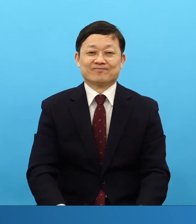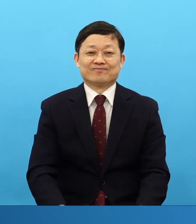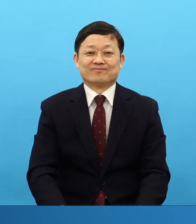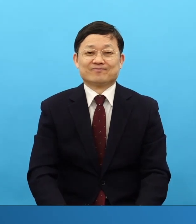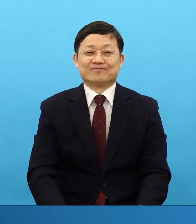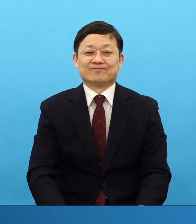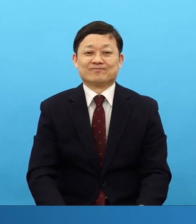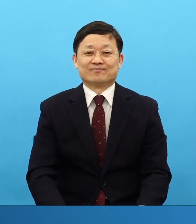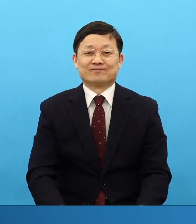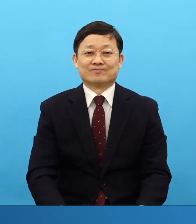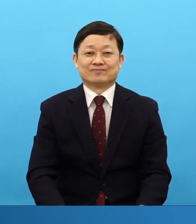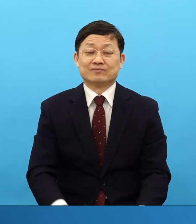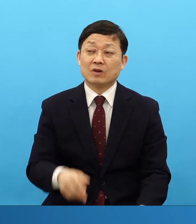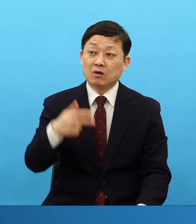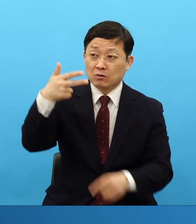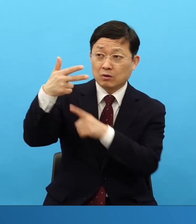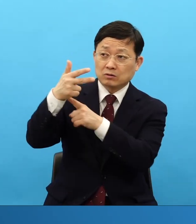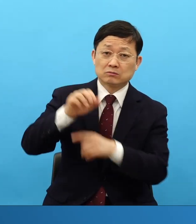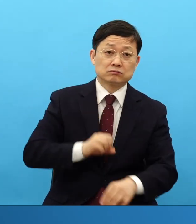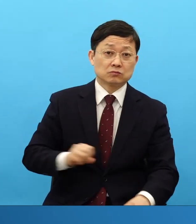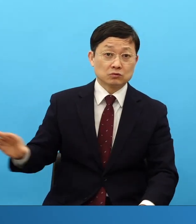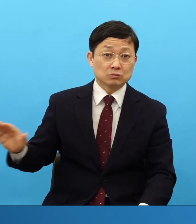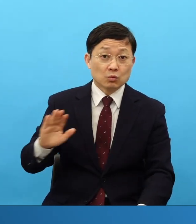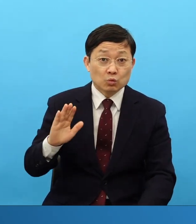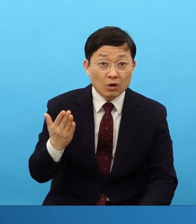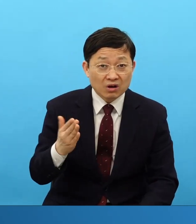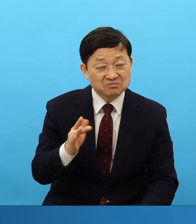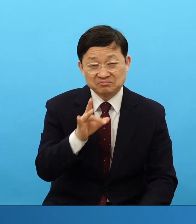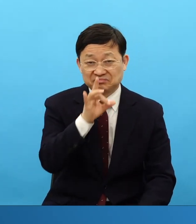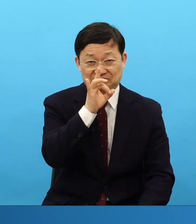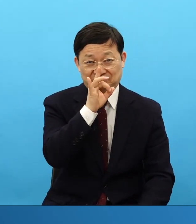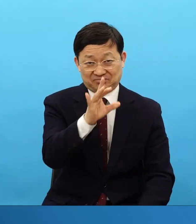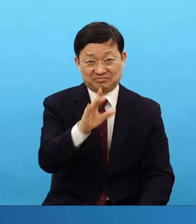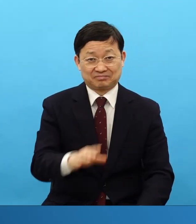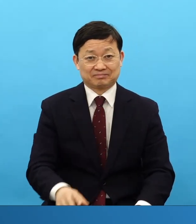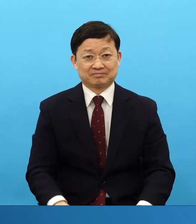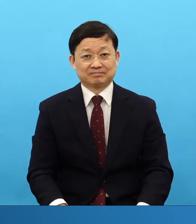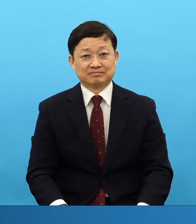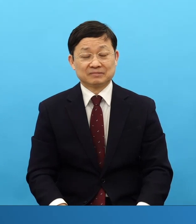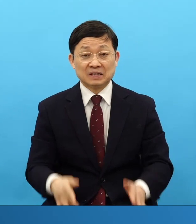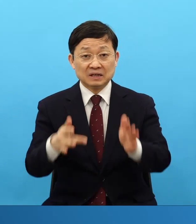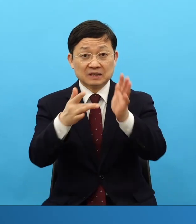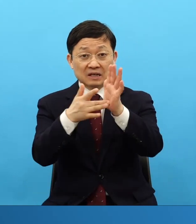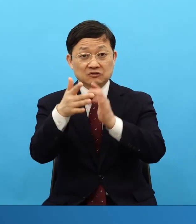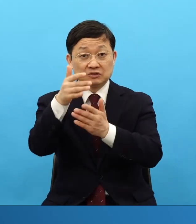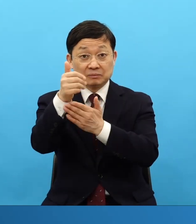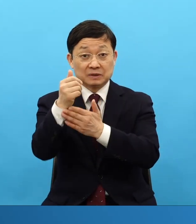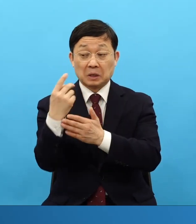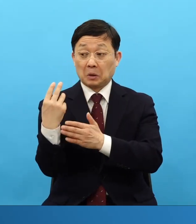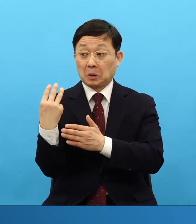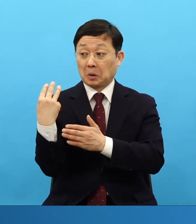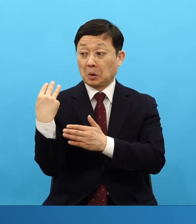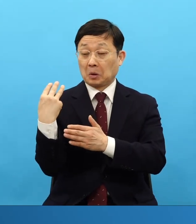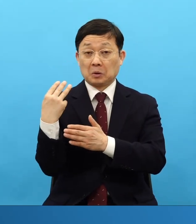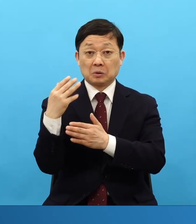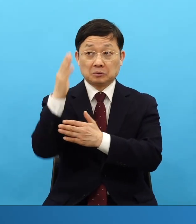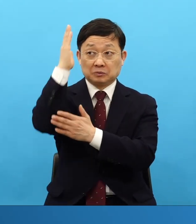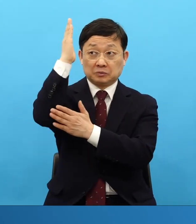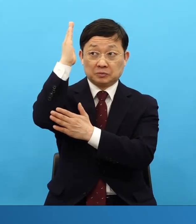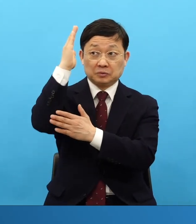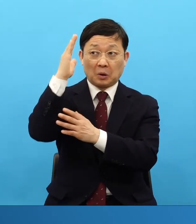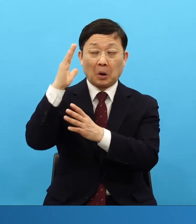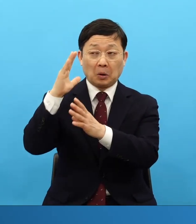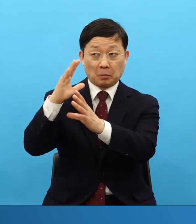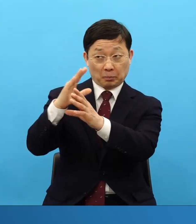pulpit. 이걸 놓치면 안 되죠. You must not lose hold of that. 예수님이 총 정리를 해서 불러 모아서 40일 동안